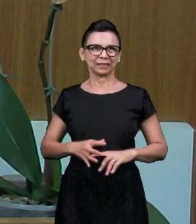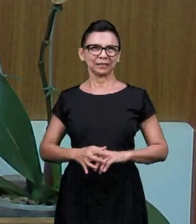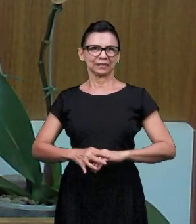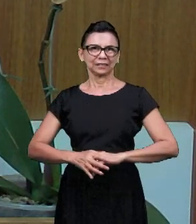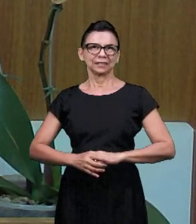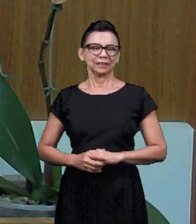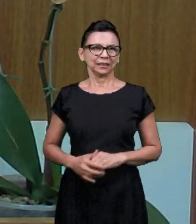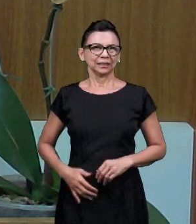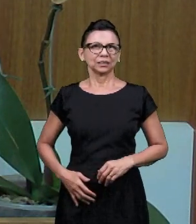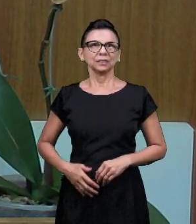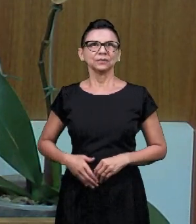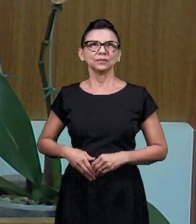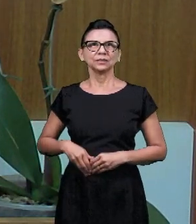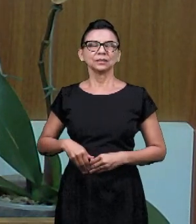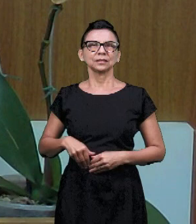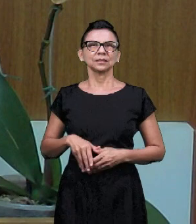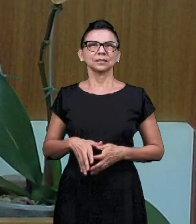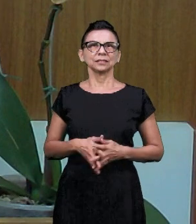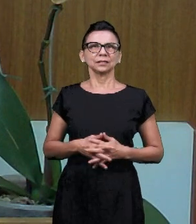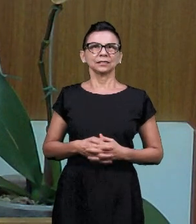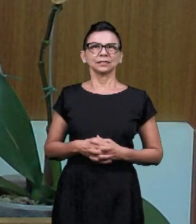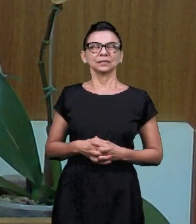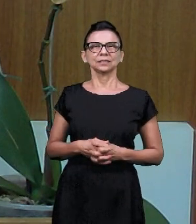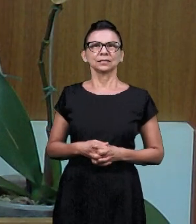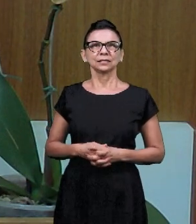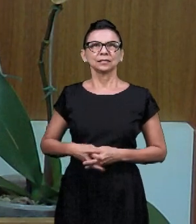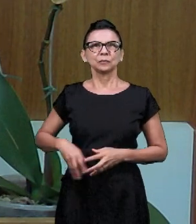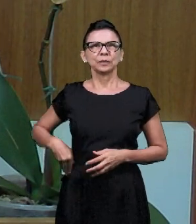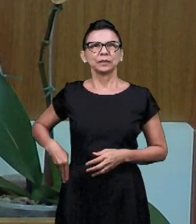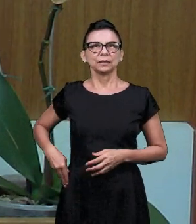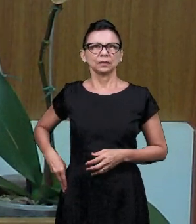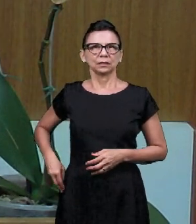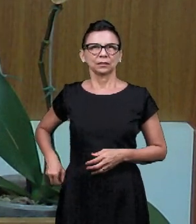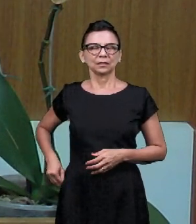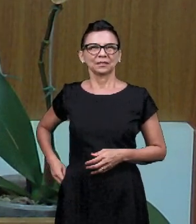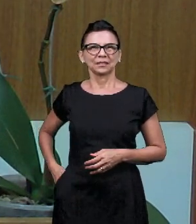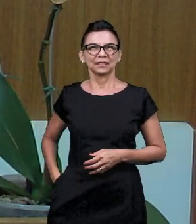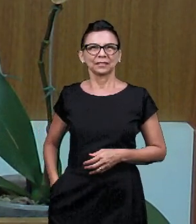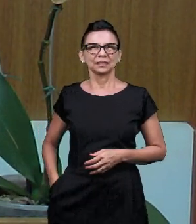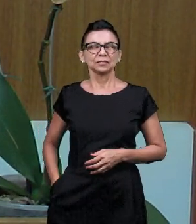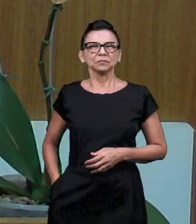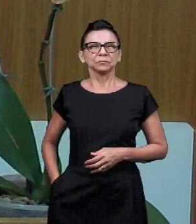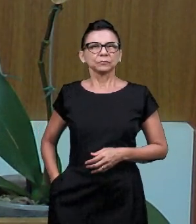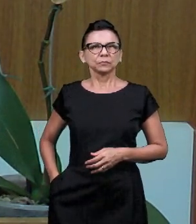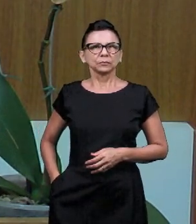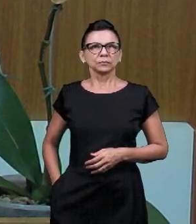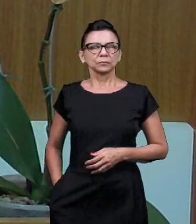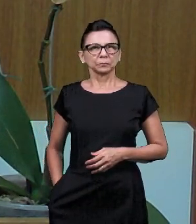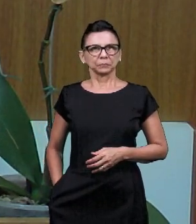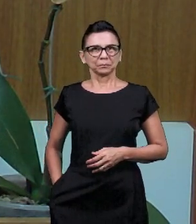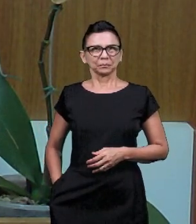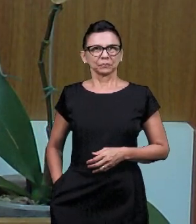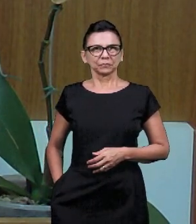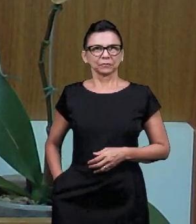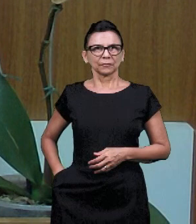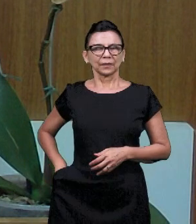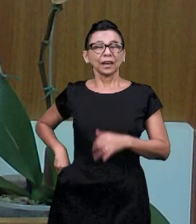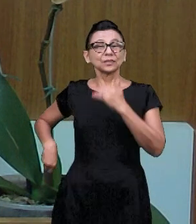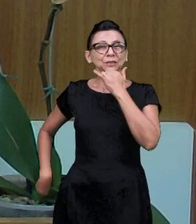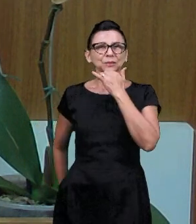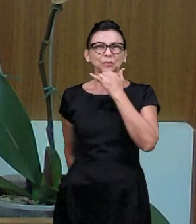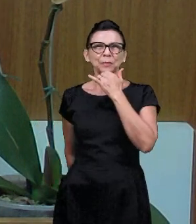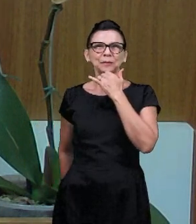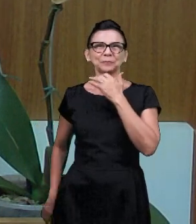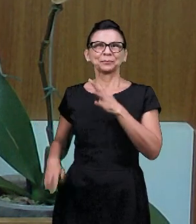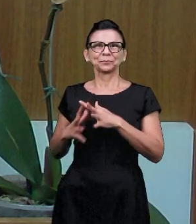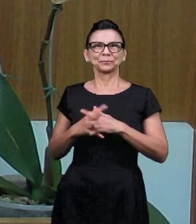donc il joue même avec ça. Pour améliorer la sonorité, ils regardent l'école biblique dominicale comme ça. Ils mettent leur